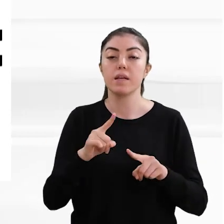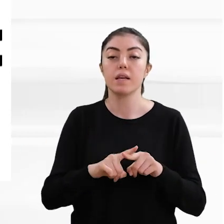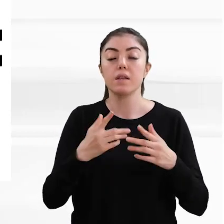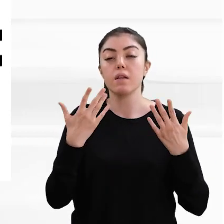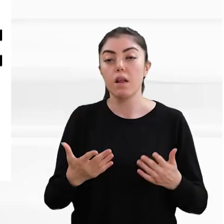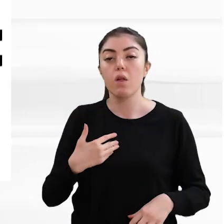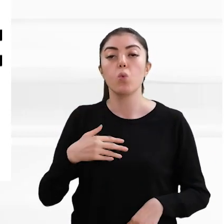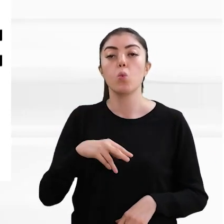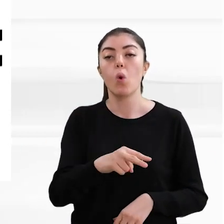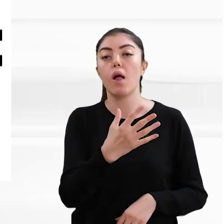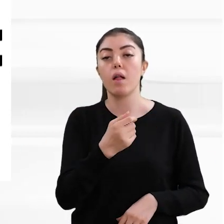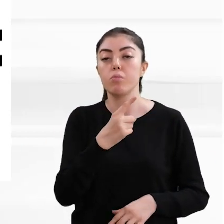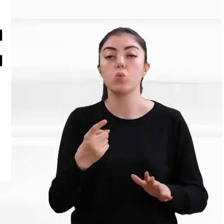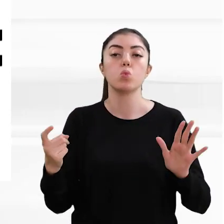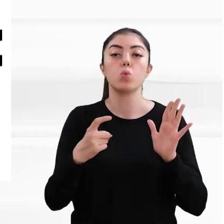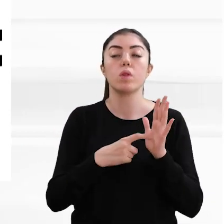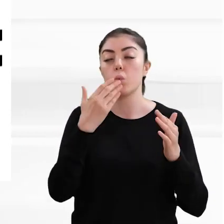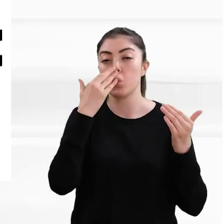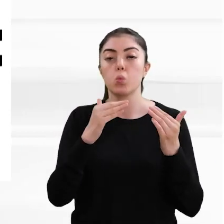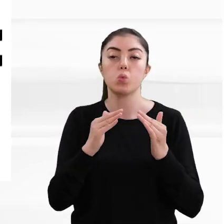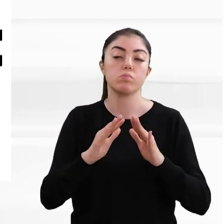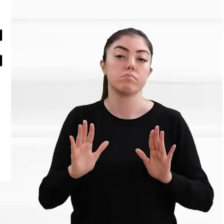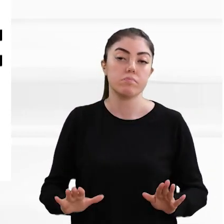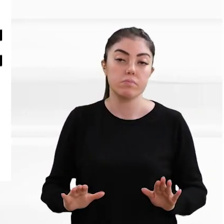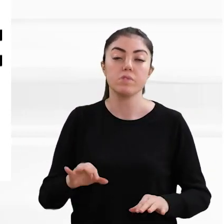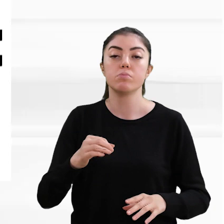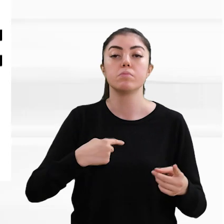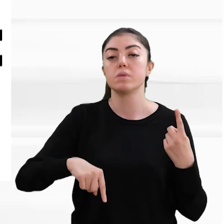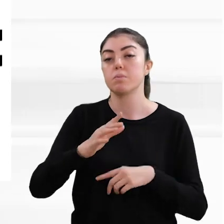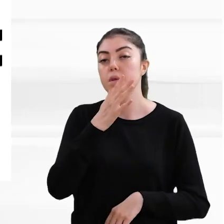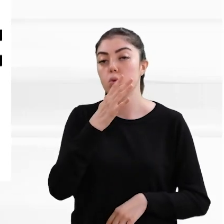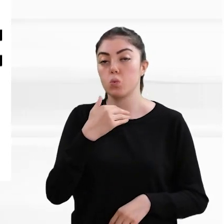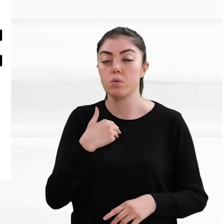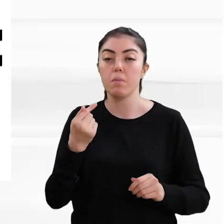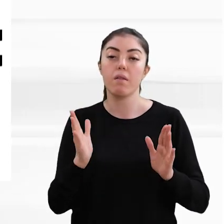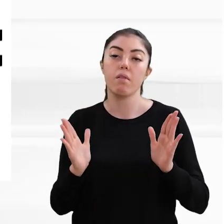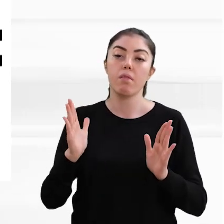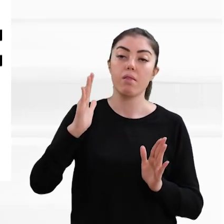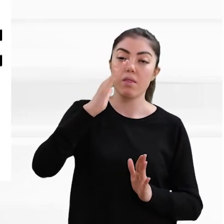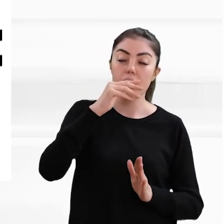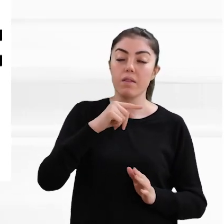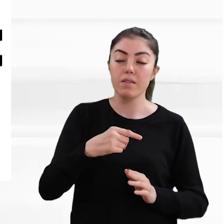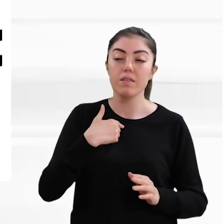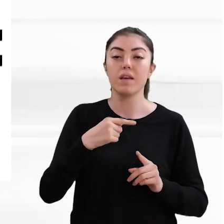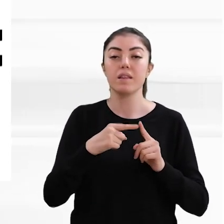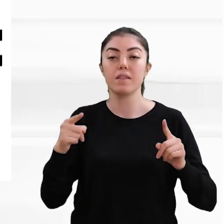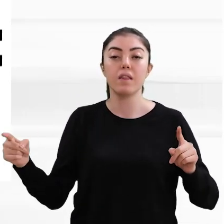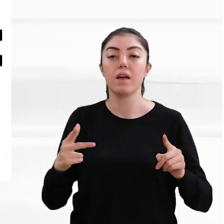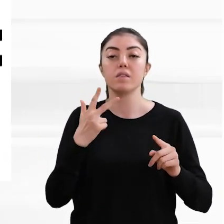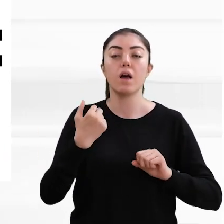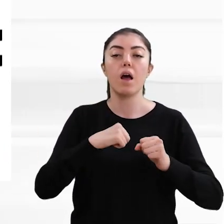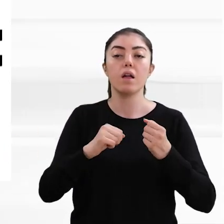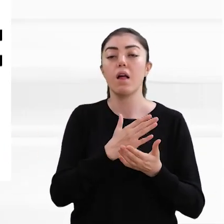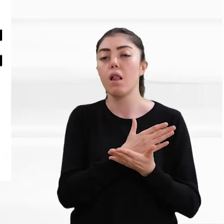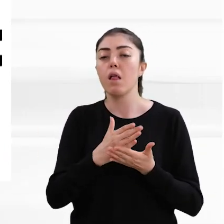yol alarak şu noktaya gelmiş. Biz biliyoruz ki eğik atış hareketinde yatay hızımız hareket